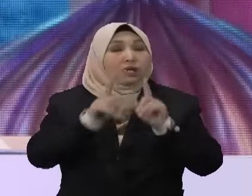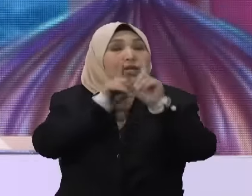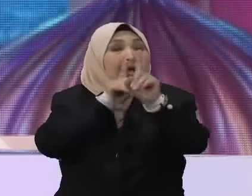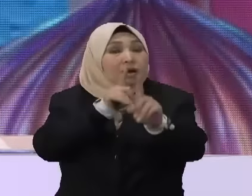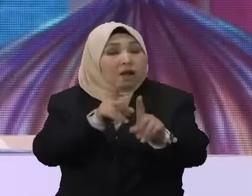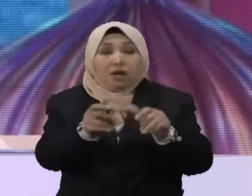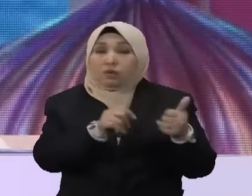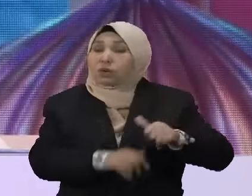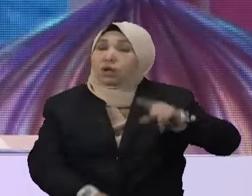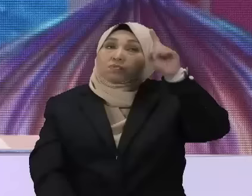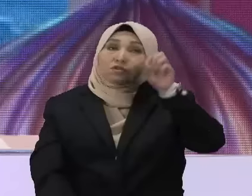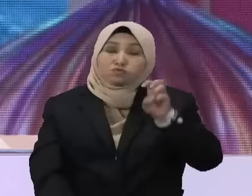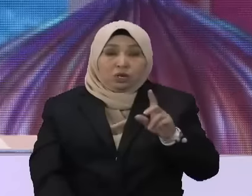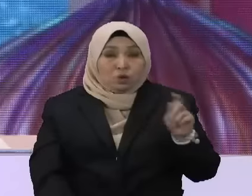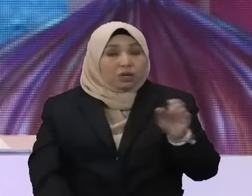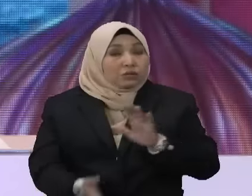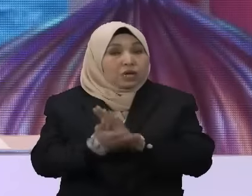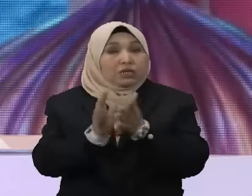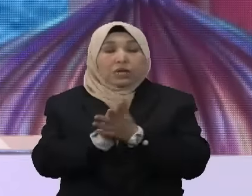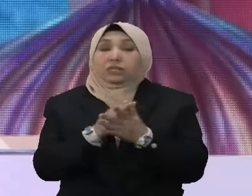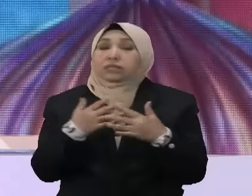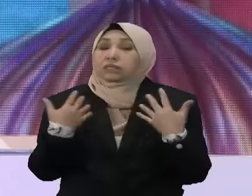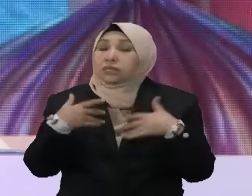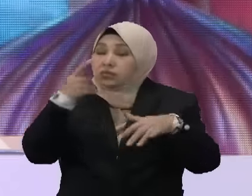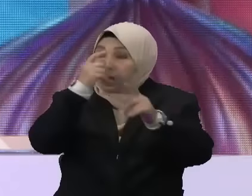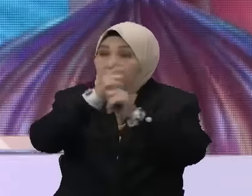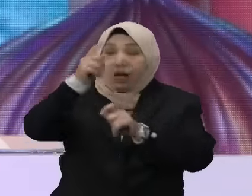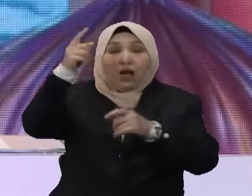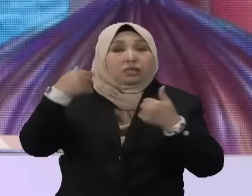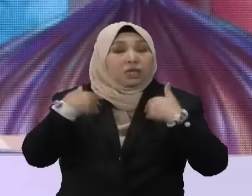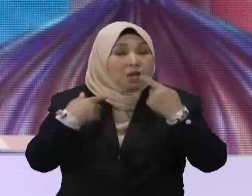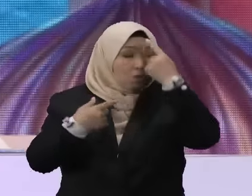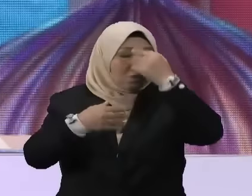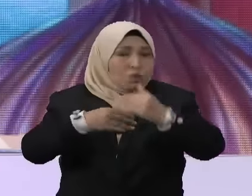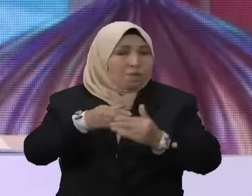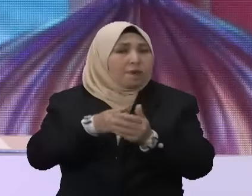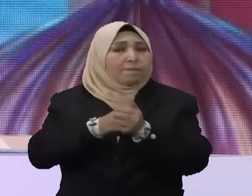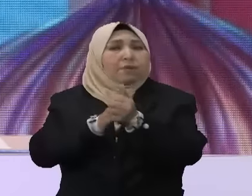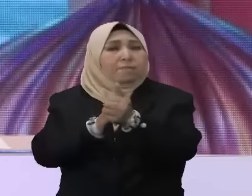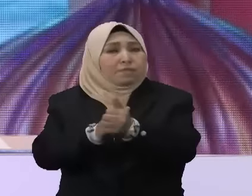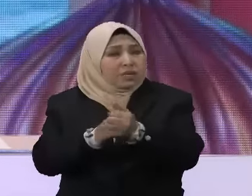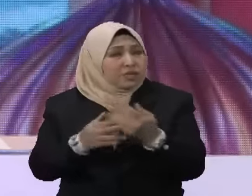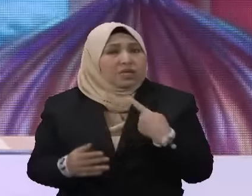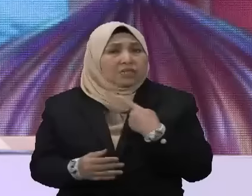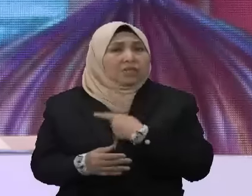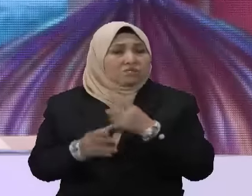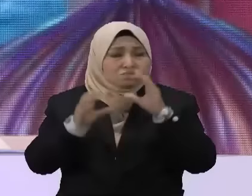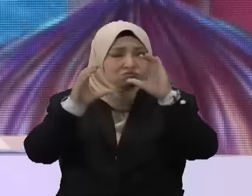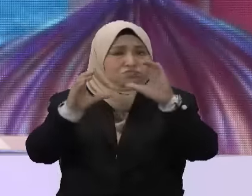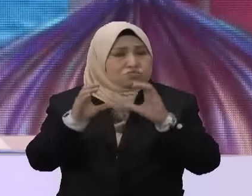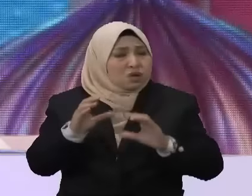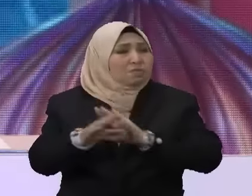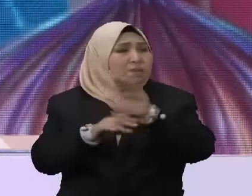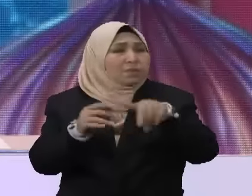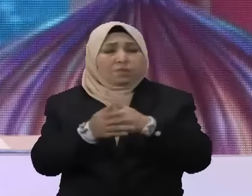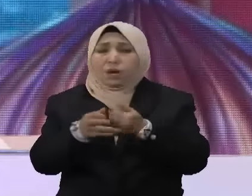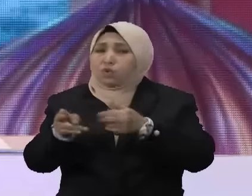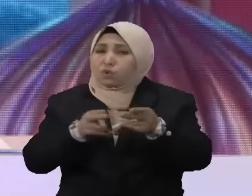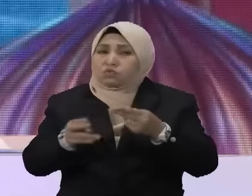oleh Allah SWT. Jadi takwa dan islah itu adalah untuk membimbing kita secara umumnya dalam menguruskan